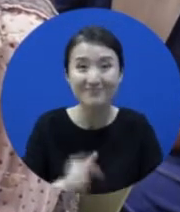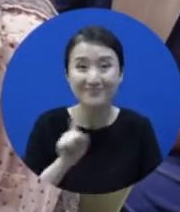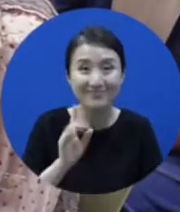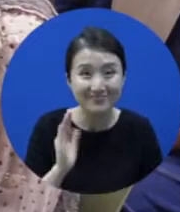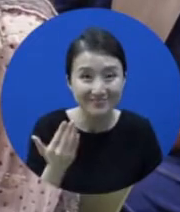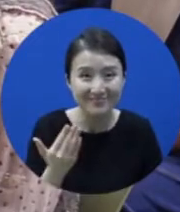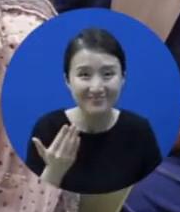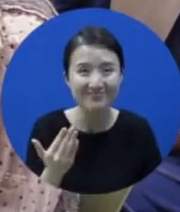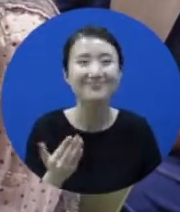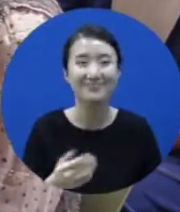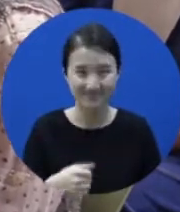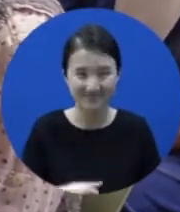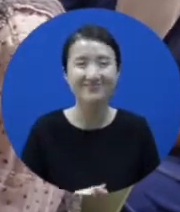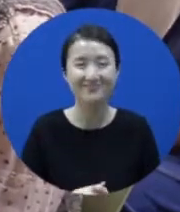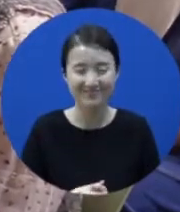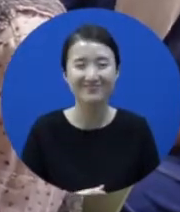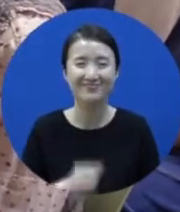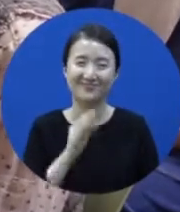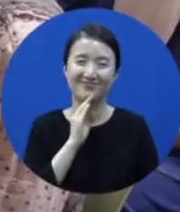정답을 다 알고